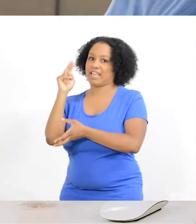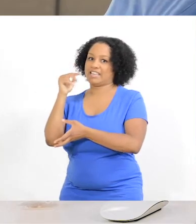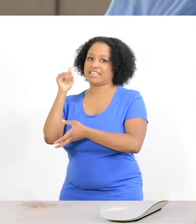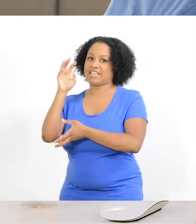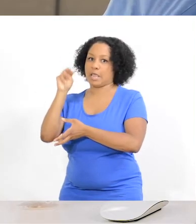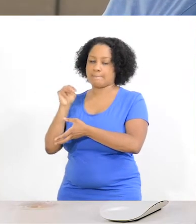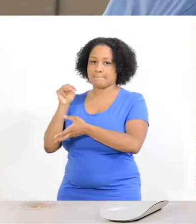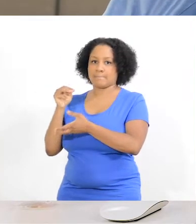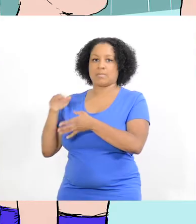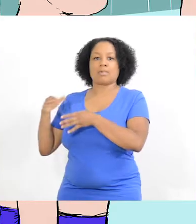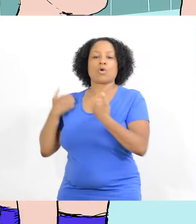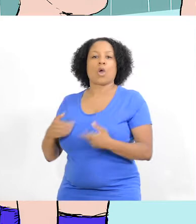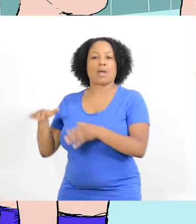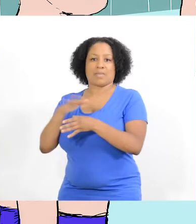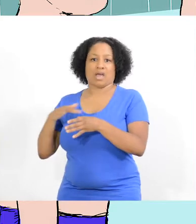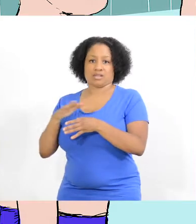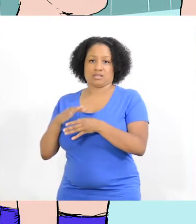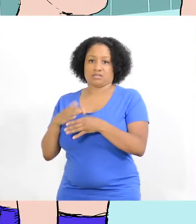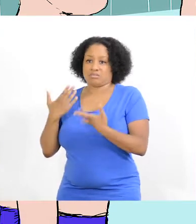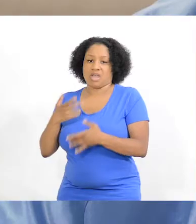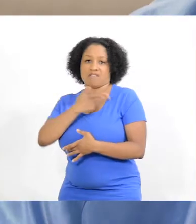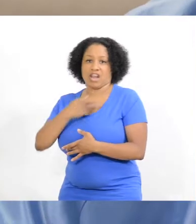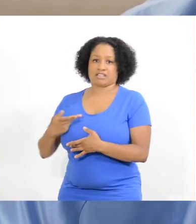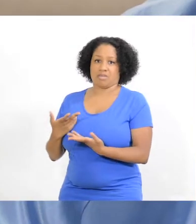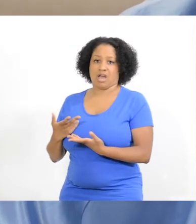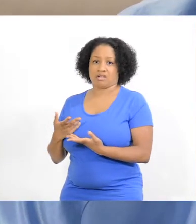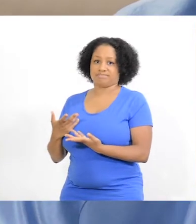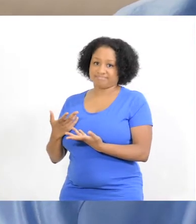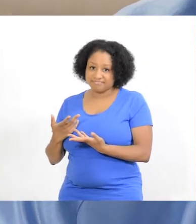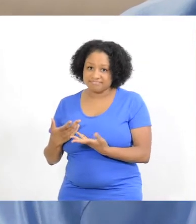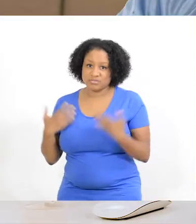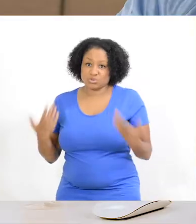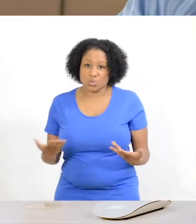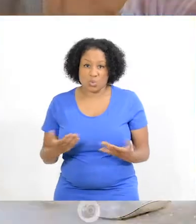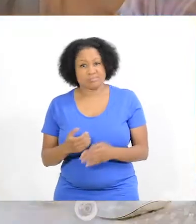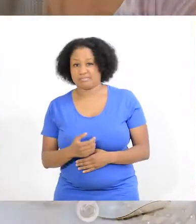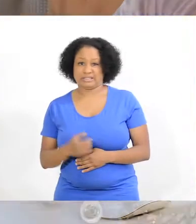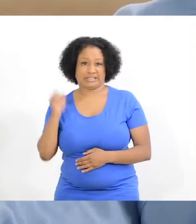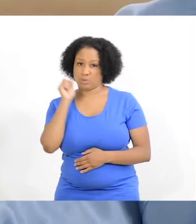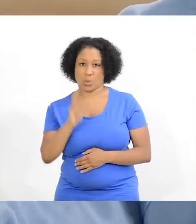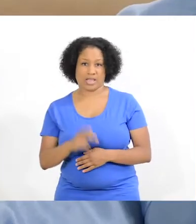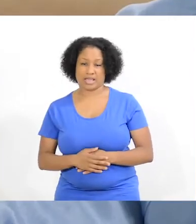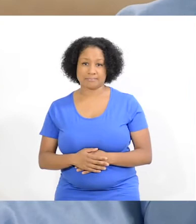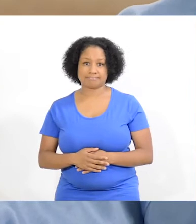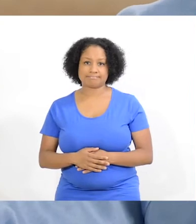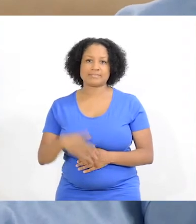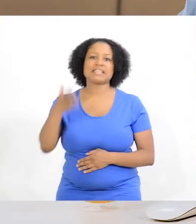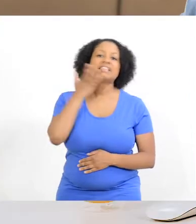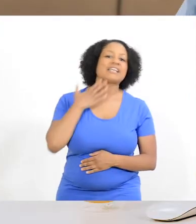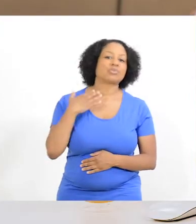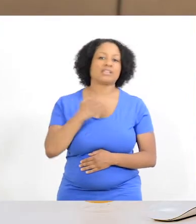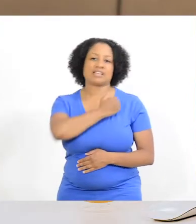ihn und für viele andere auch. Und dort sind wir nackt meist noch verletzbarer als angezogen. Also, sexualisierte